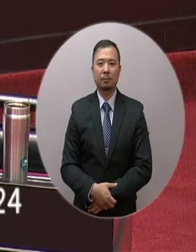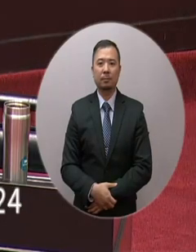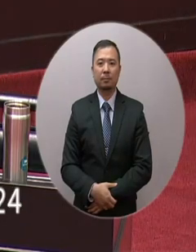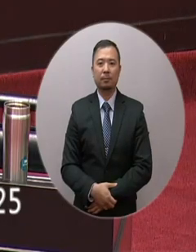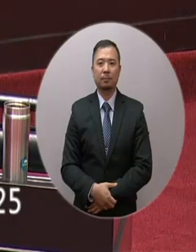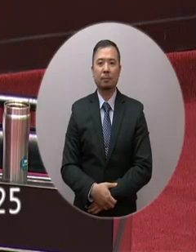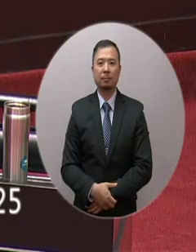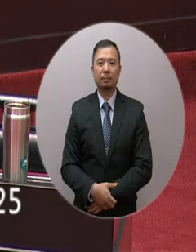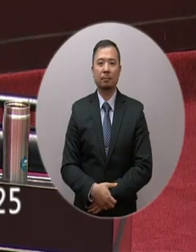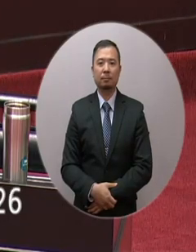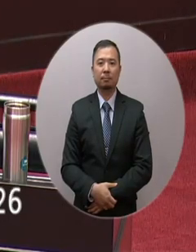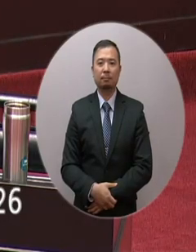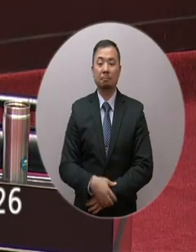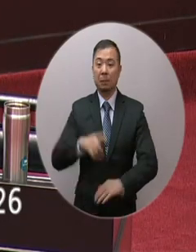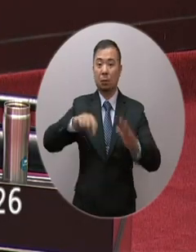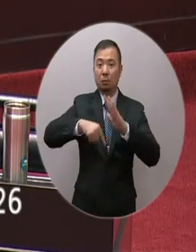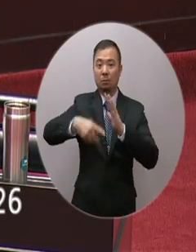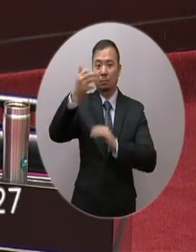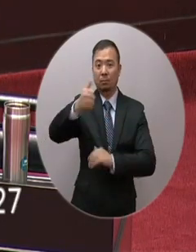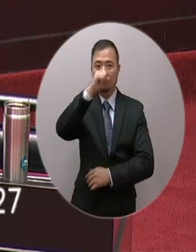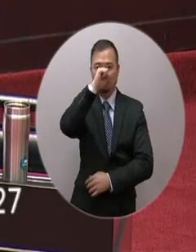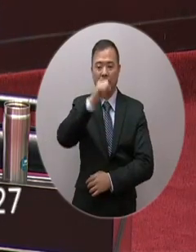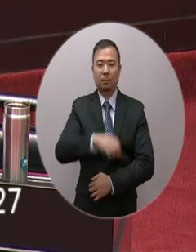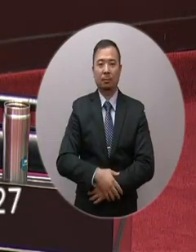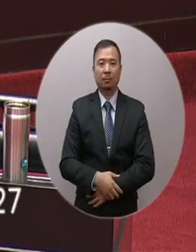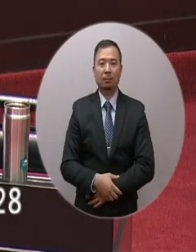所以我很高赞。 一定高赞。